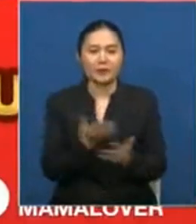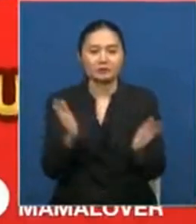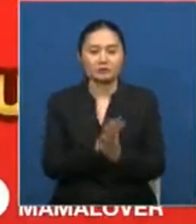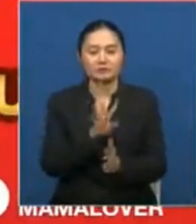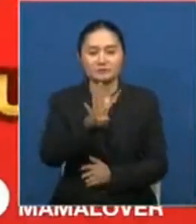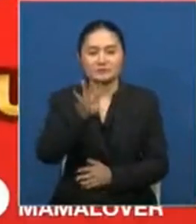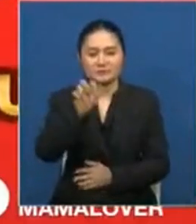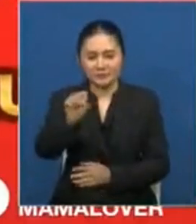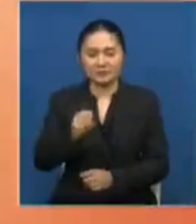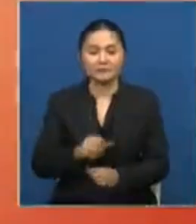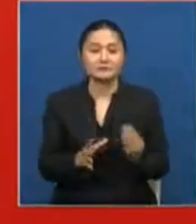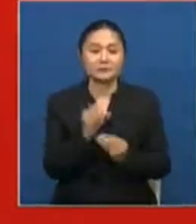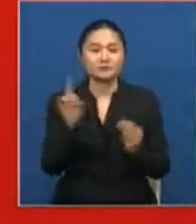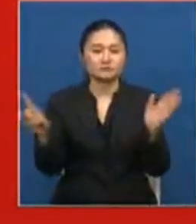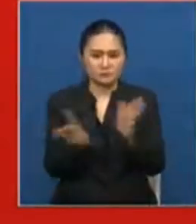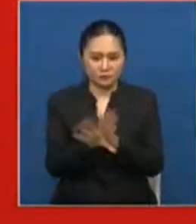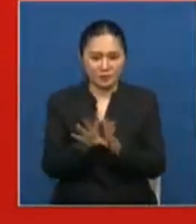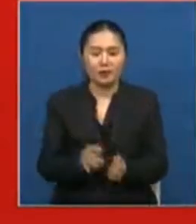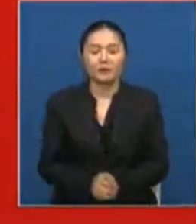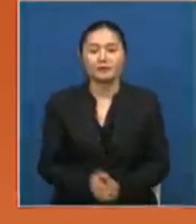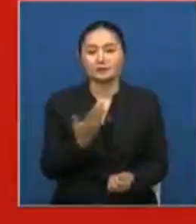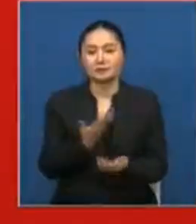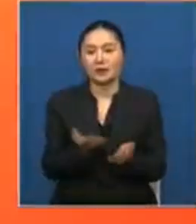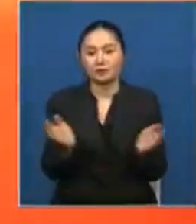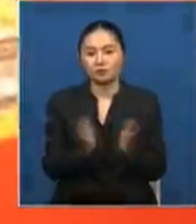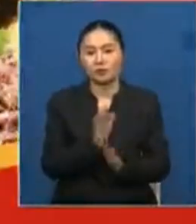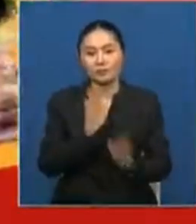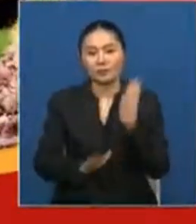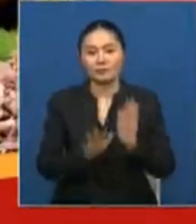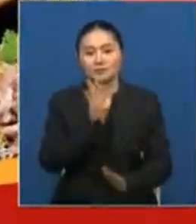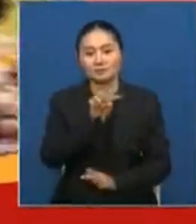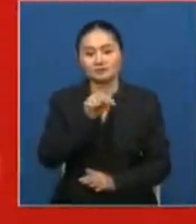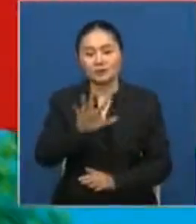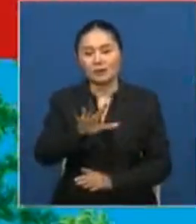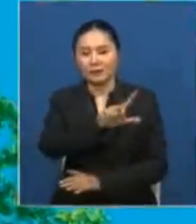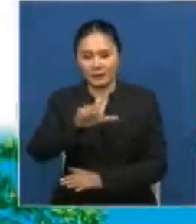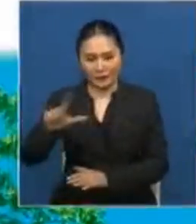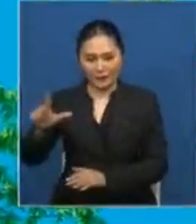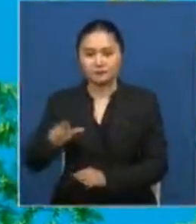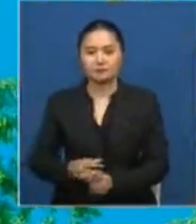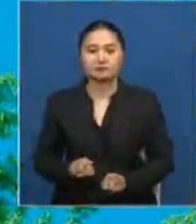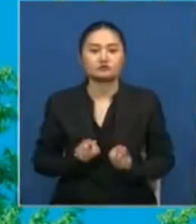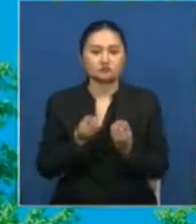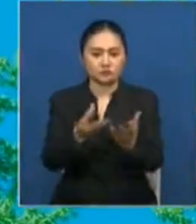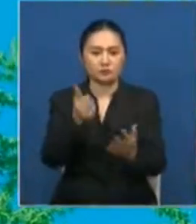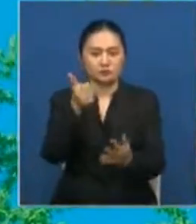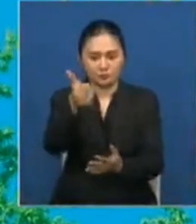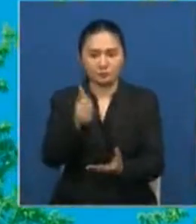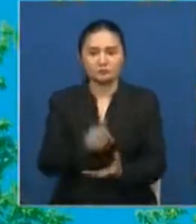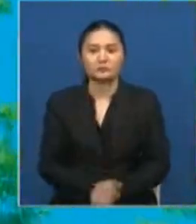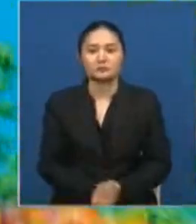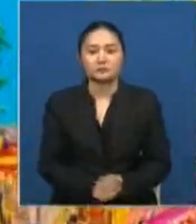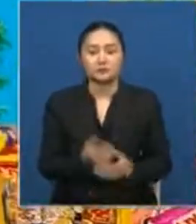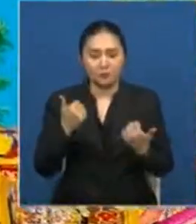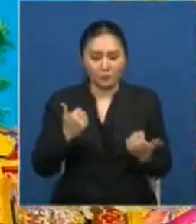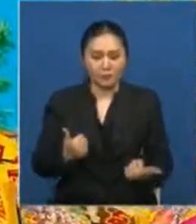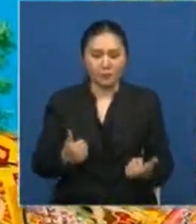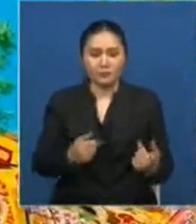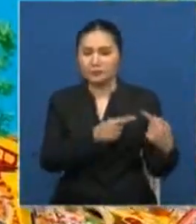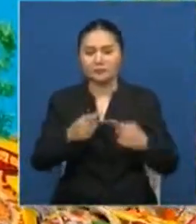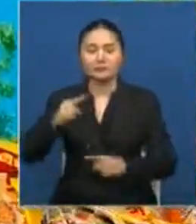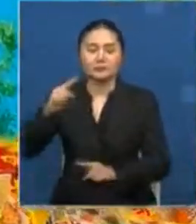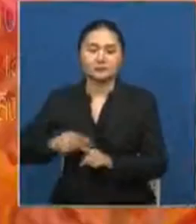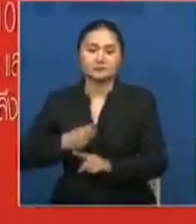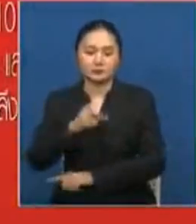400,000 บาทในสัปดาห์สุดท้ายรวมมูลค่าทั้งหมดกว่า 4.5 ล้านบาทส่งกันได้เลยคุณผู้ชมตั้งแต่วันนี้จนถึง15